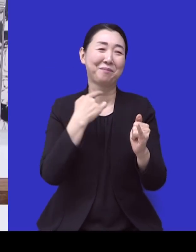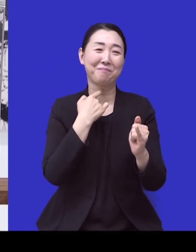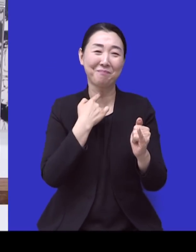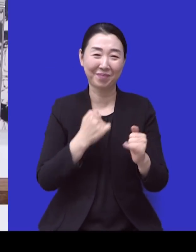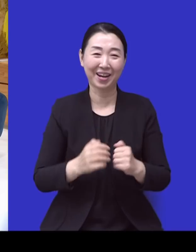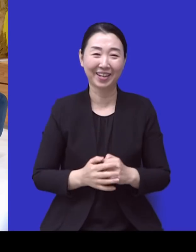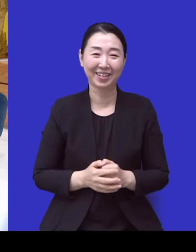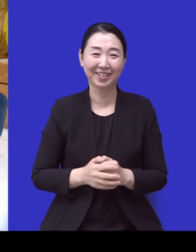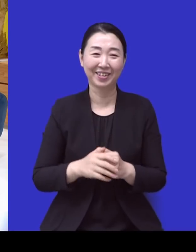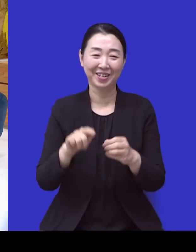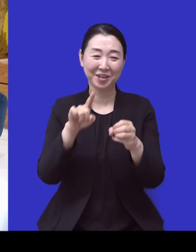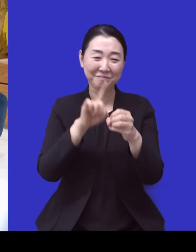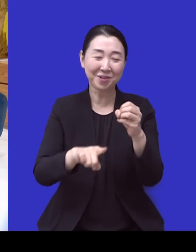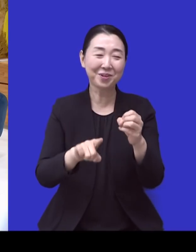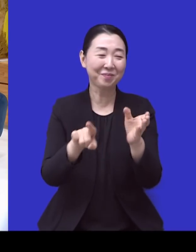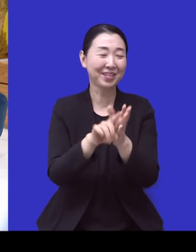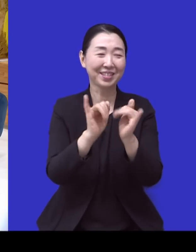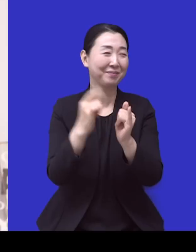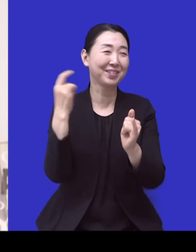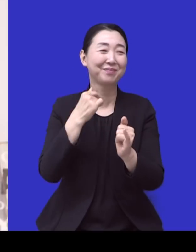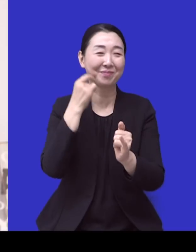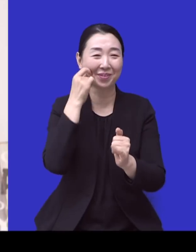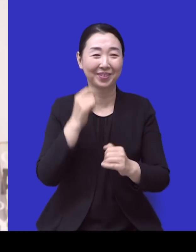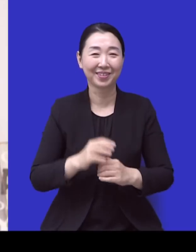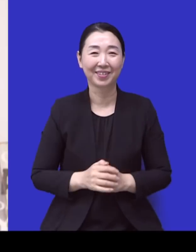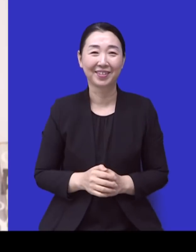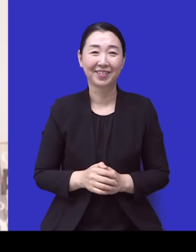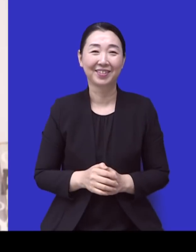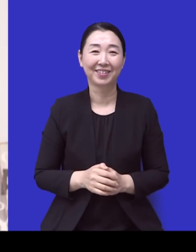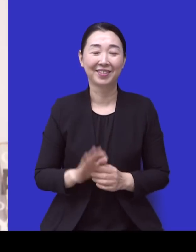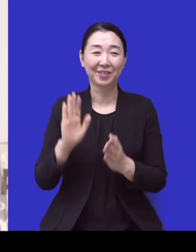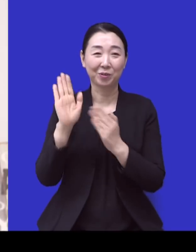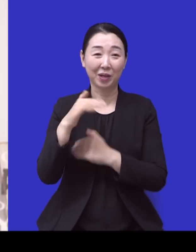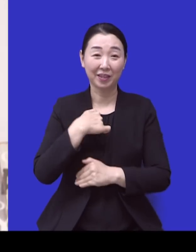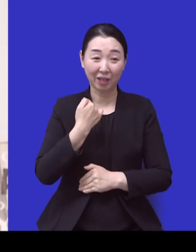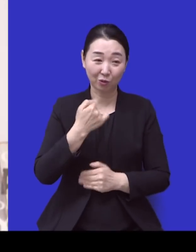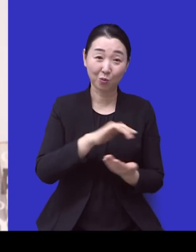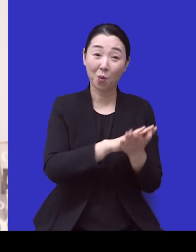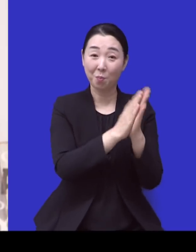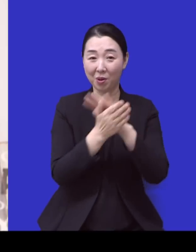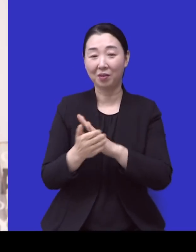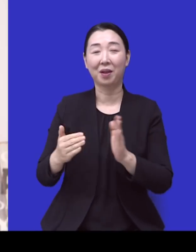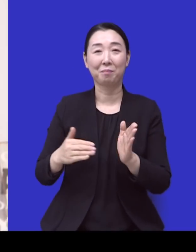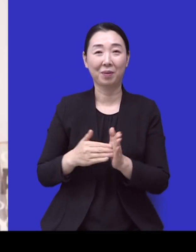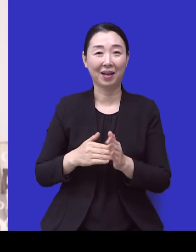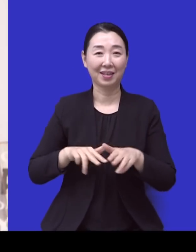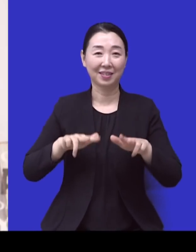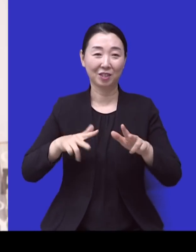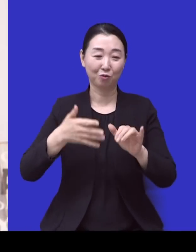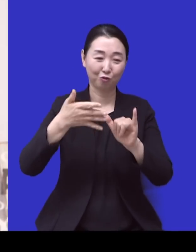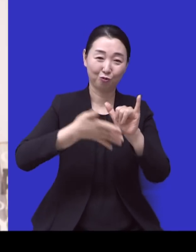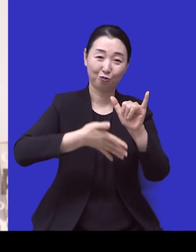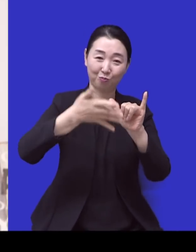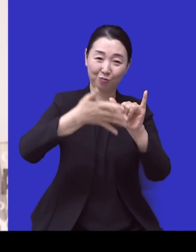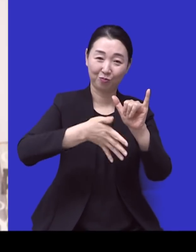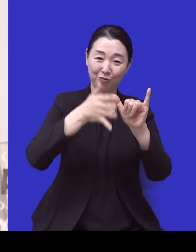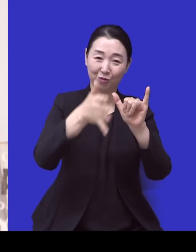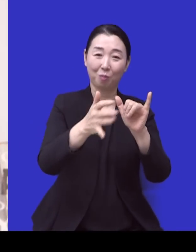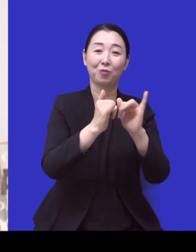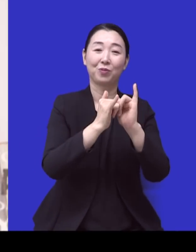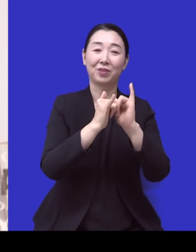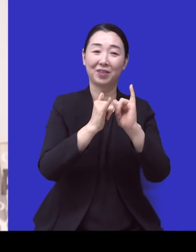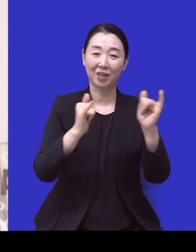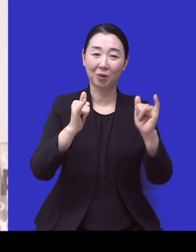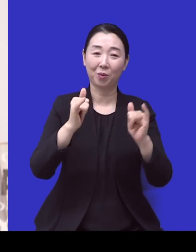불교 신자는 못 들었을 거예요. 그 후에 이제 내 자신이 변화가 됐고 이제는 유튜버로서 K is loved